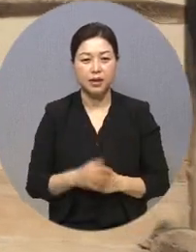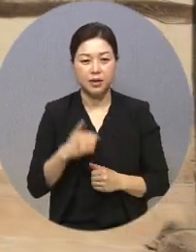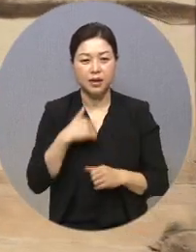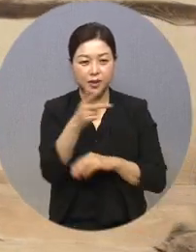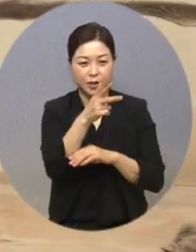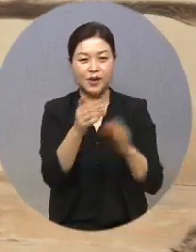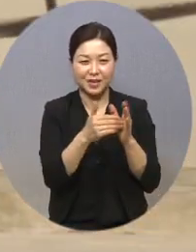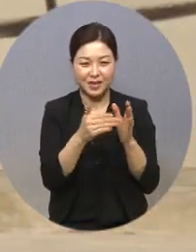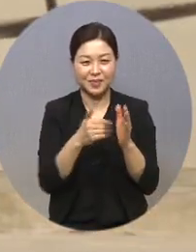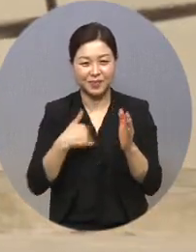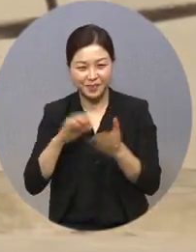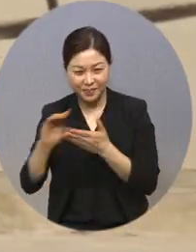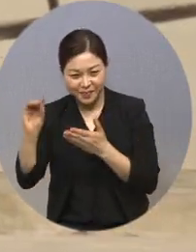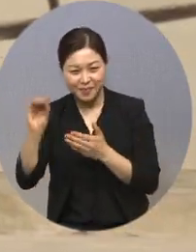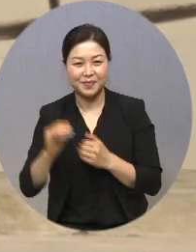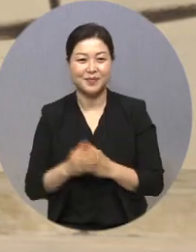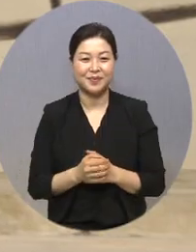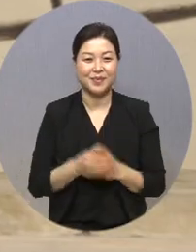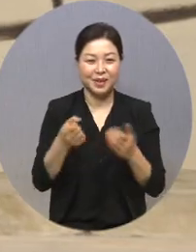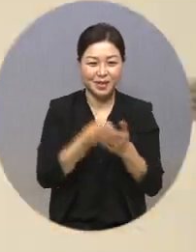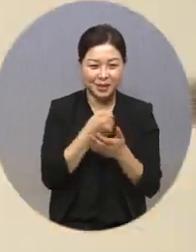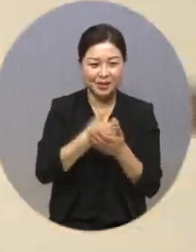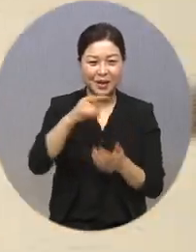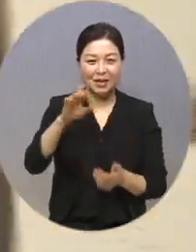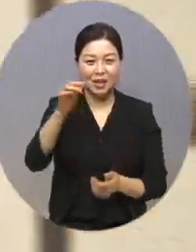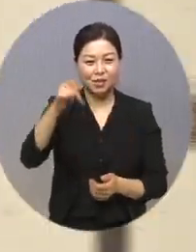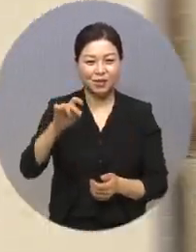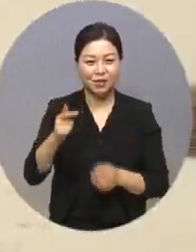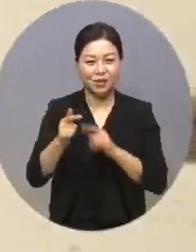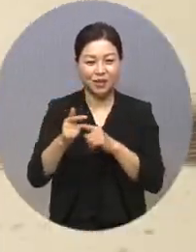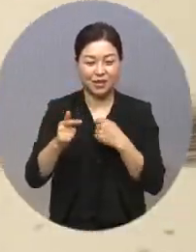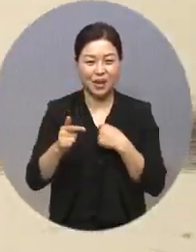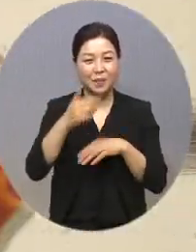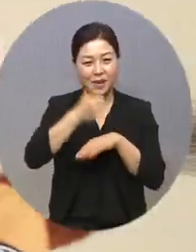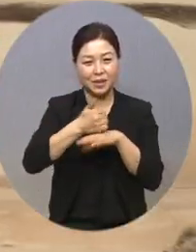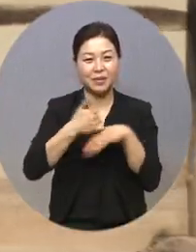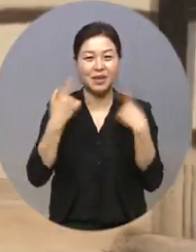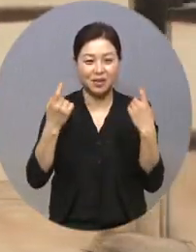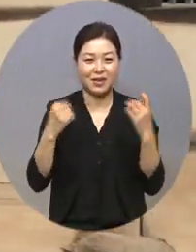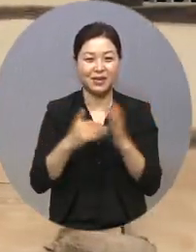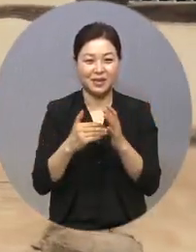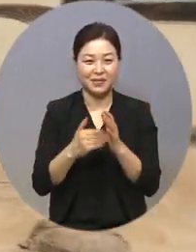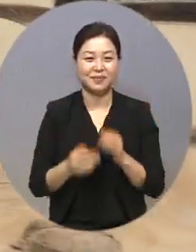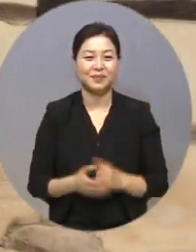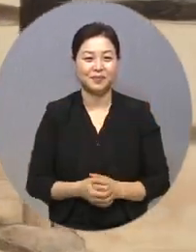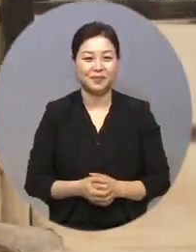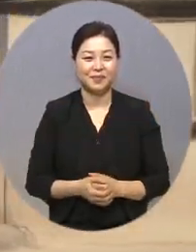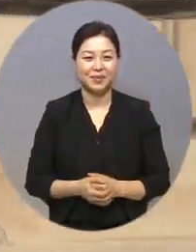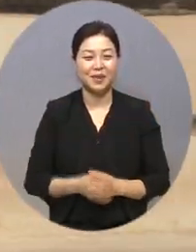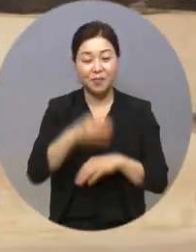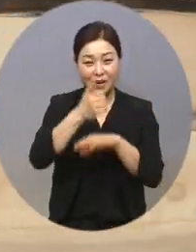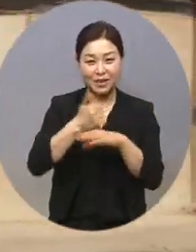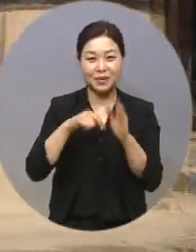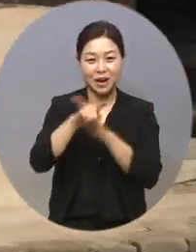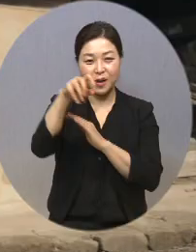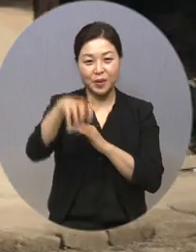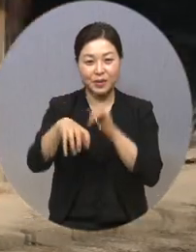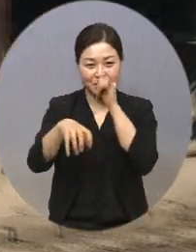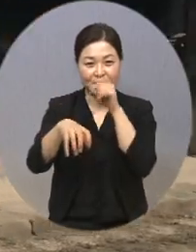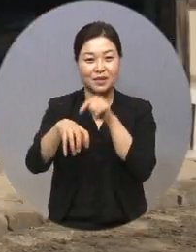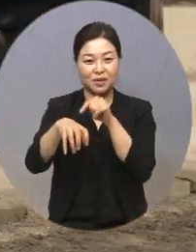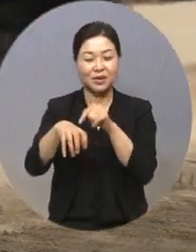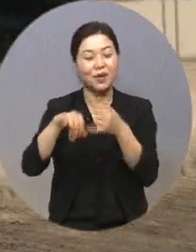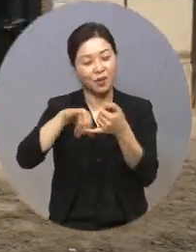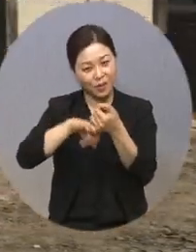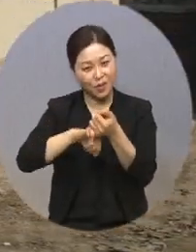그래. 아쉽지만 여기까지가 장훈준 씨와 저의 마지막 여행이었습니다. 그래도 마지막 가실 때가 있어요. 저기만 보고 가세요,